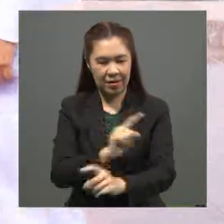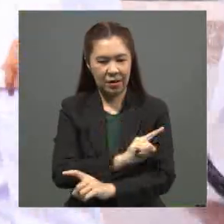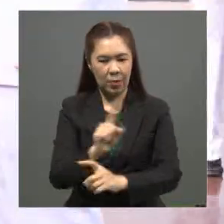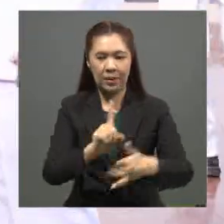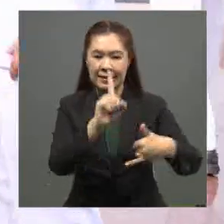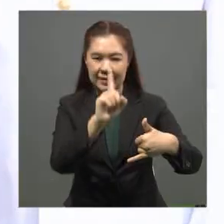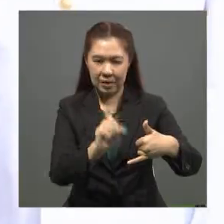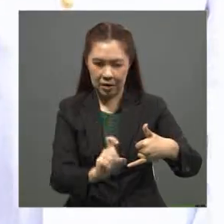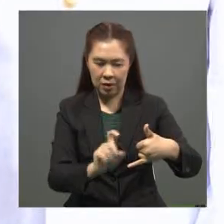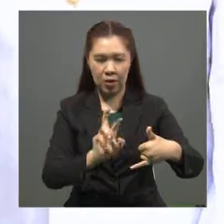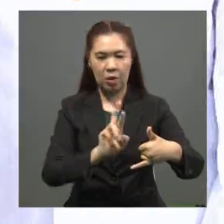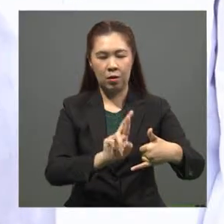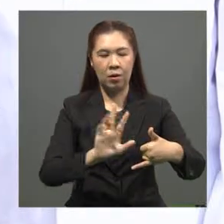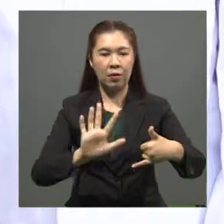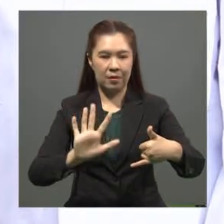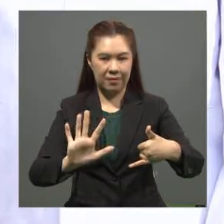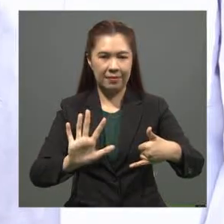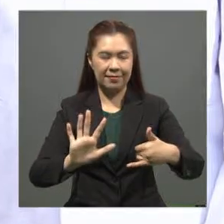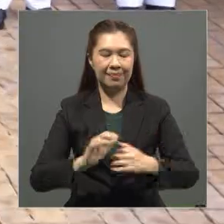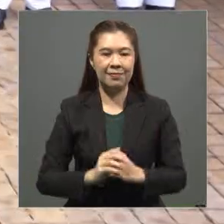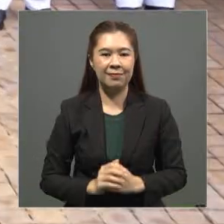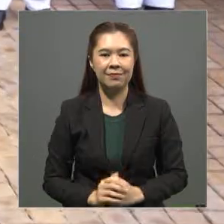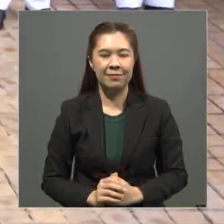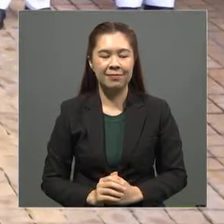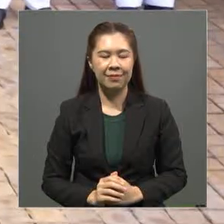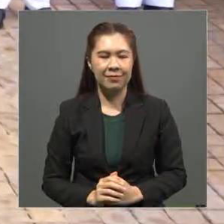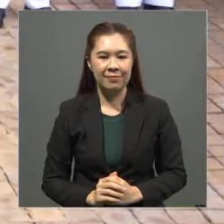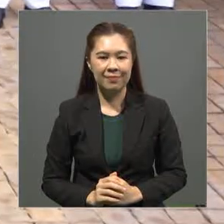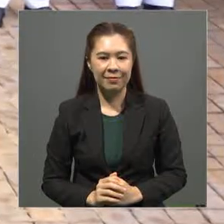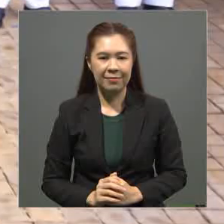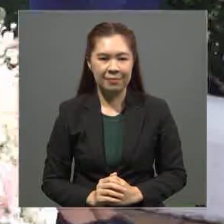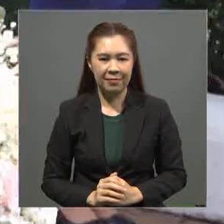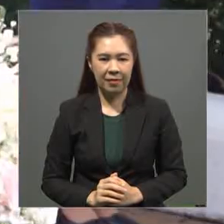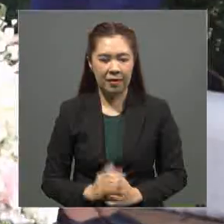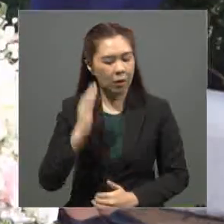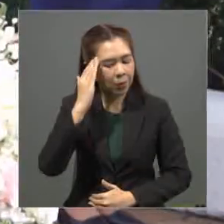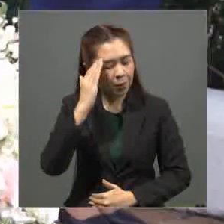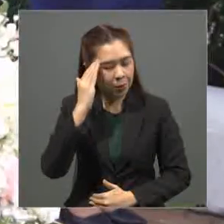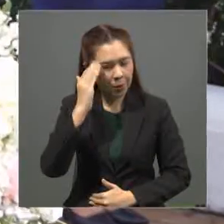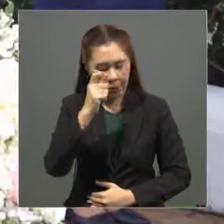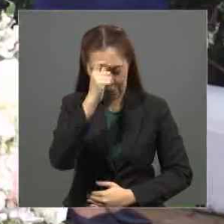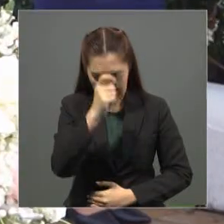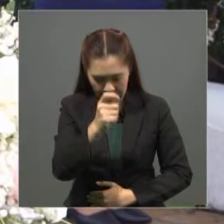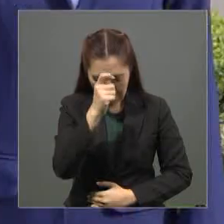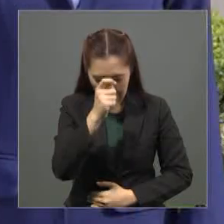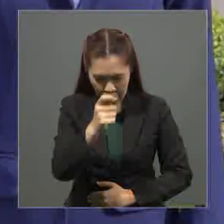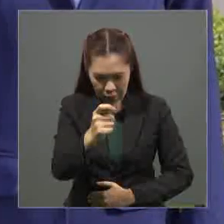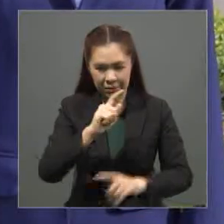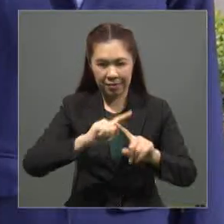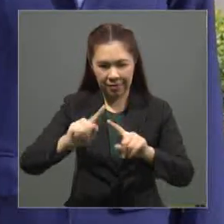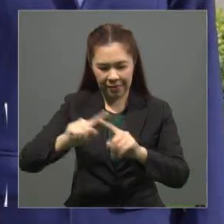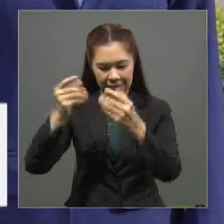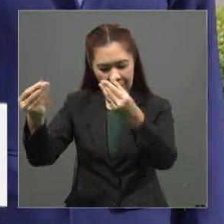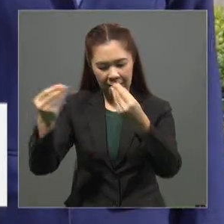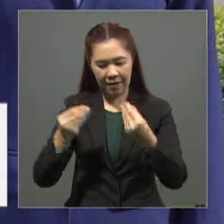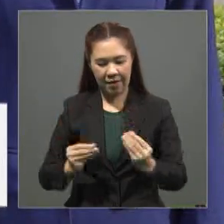สวรรคตพระบาทสมเด็จพระจุลจอมเกล้าเจ้าอยู่หัวหรือว่าวันปิยะมหาราชเพื่อน้อมรำลึกถึงพระมหากรุณาธิคุณอันยิ่งใหญ่ที่ทรง